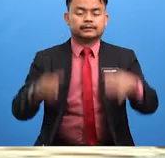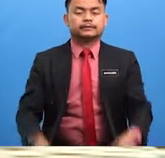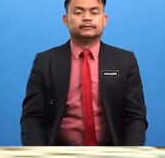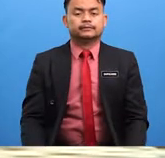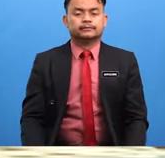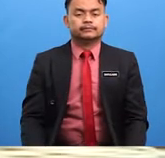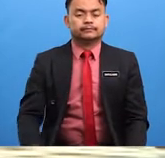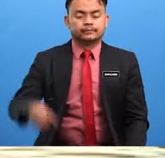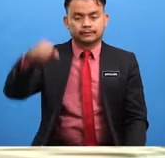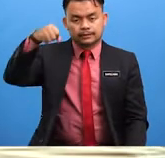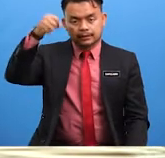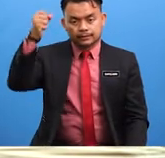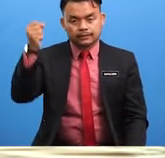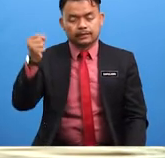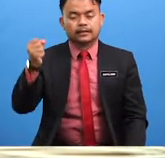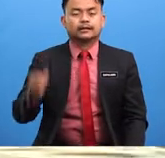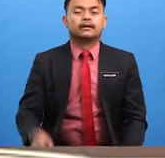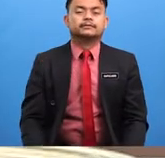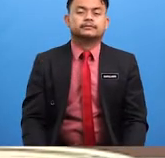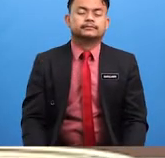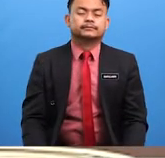tangkai bakul